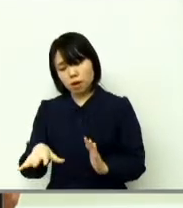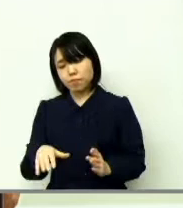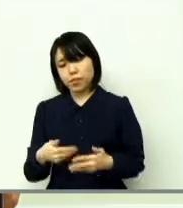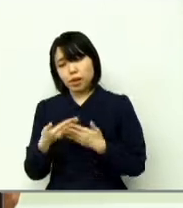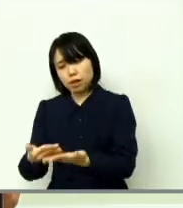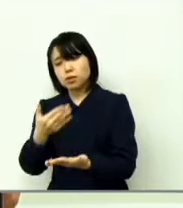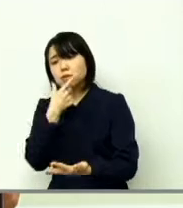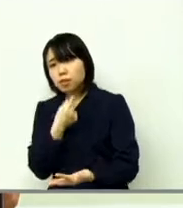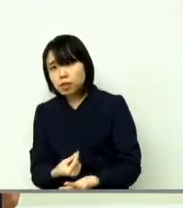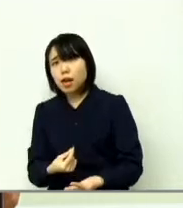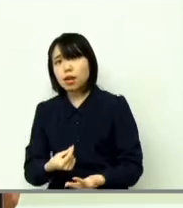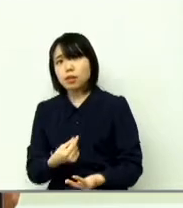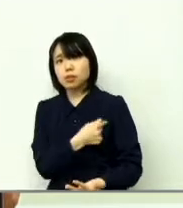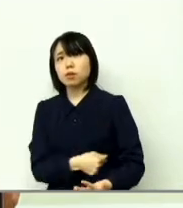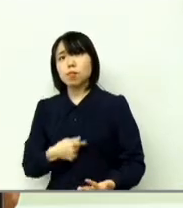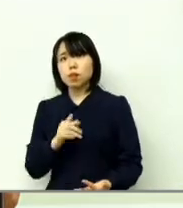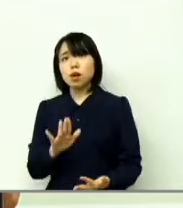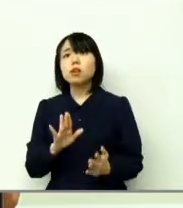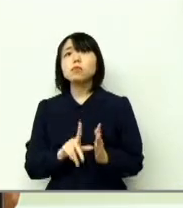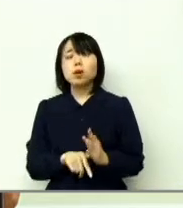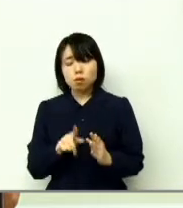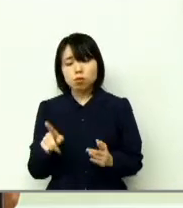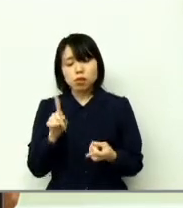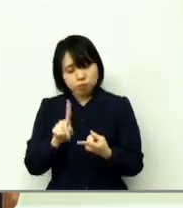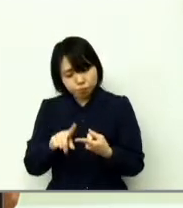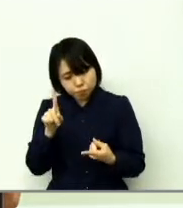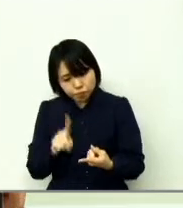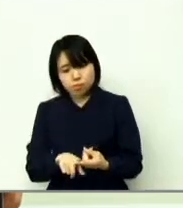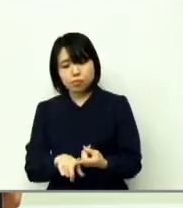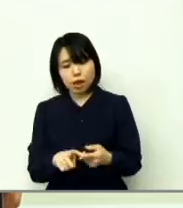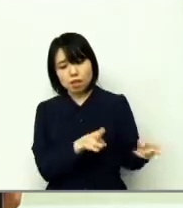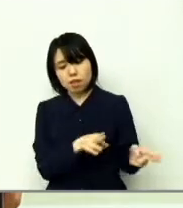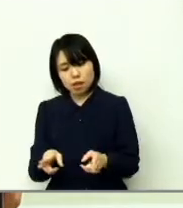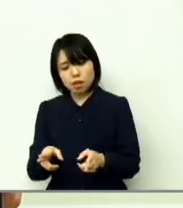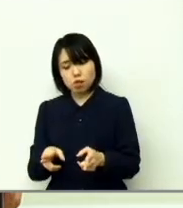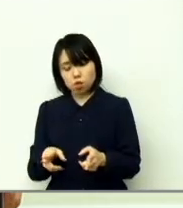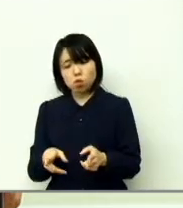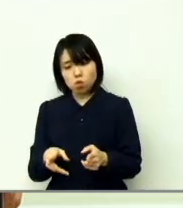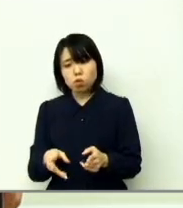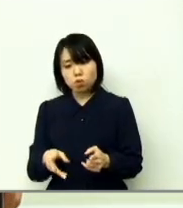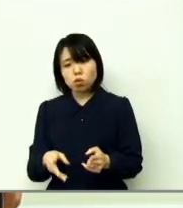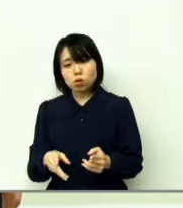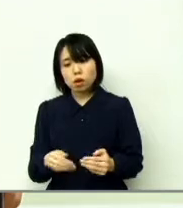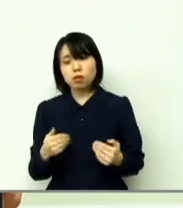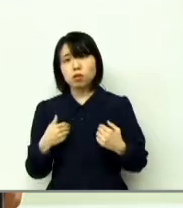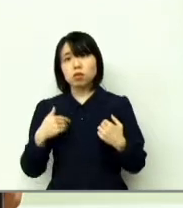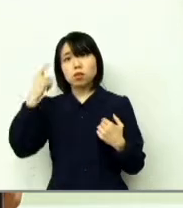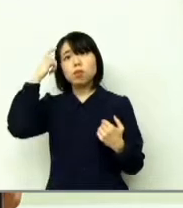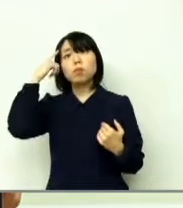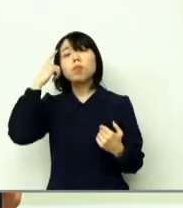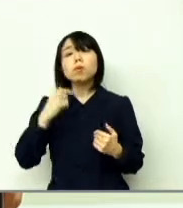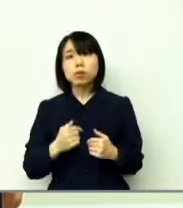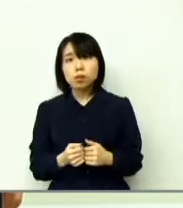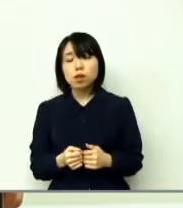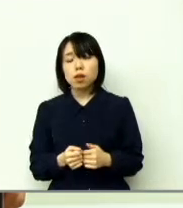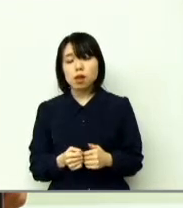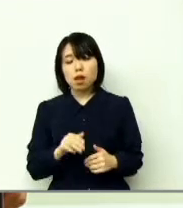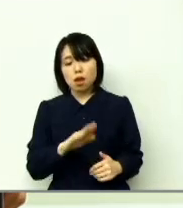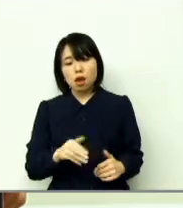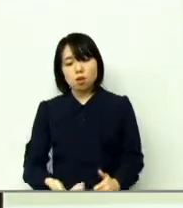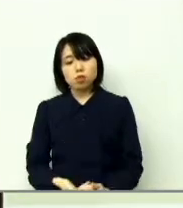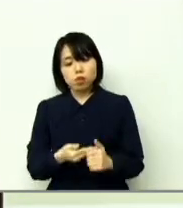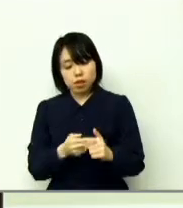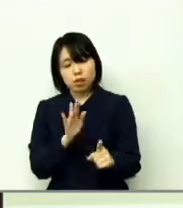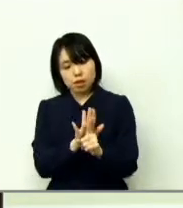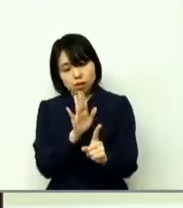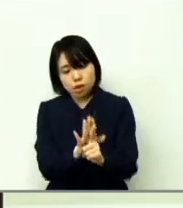そういった皆さんのニーズにも合わせられるのではないかというふうに思って、今子育て支援型幼稚園という、